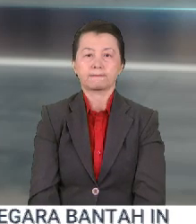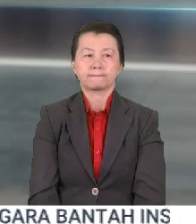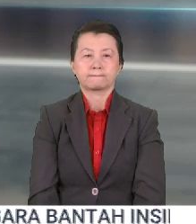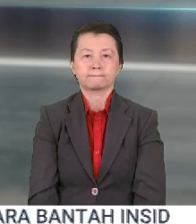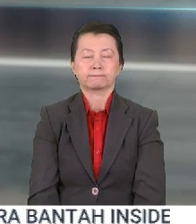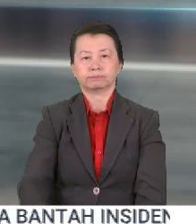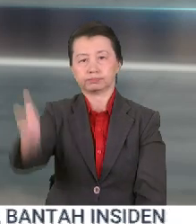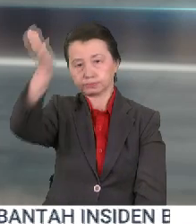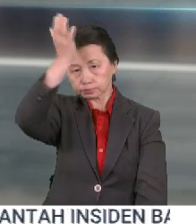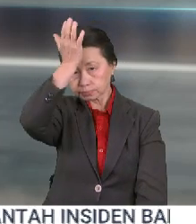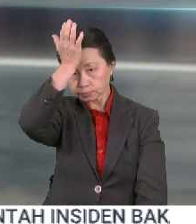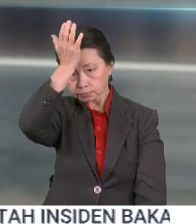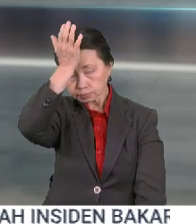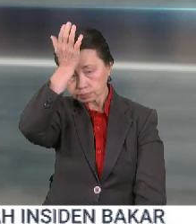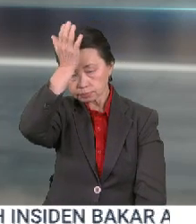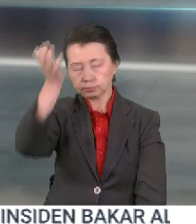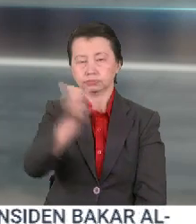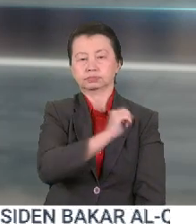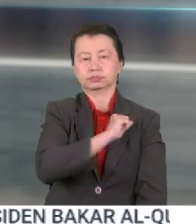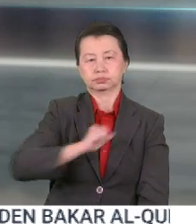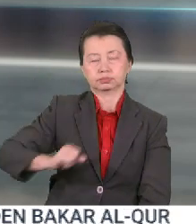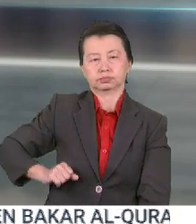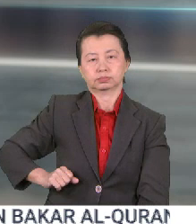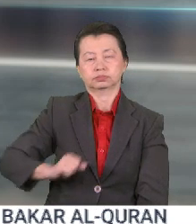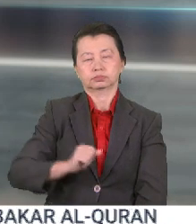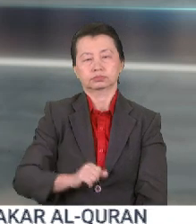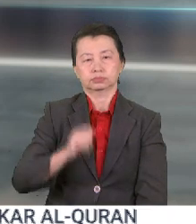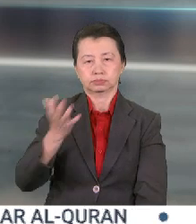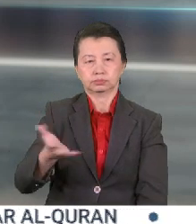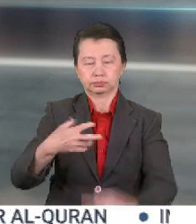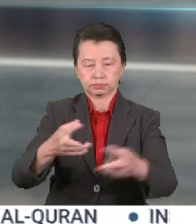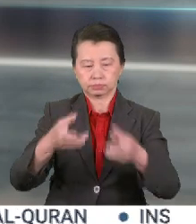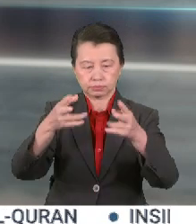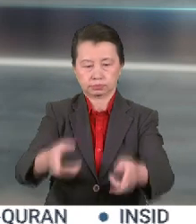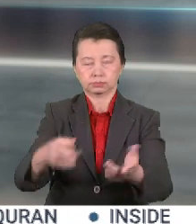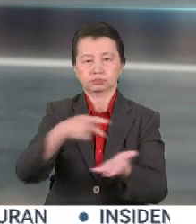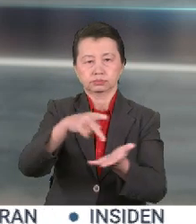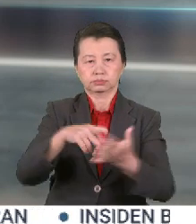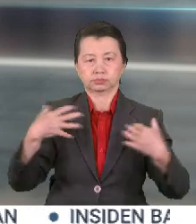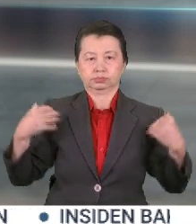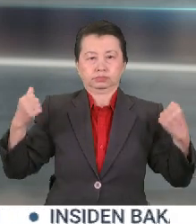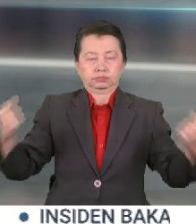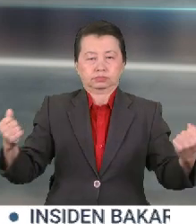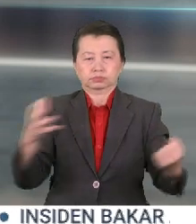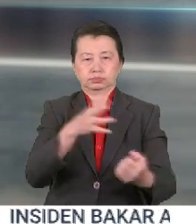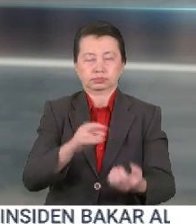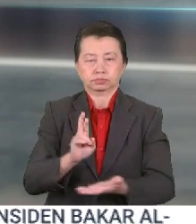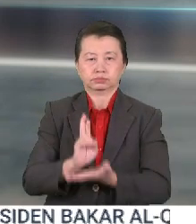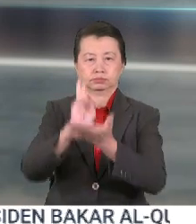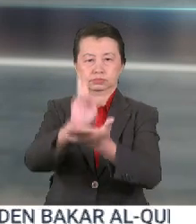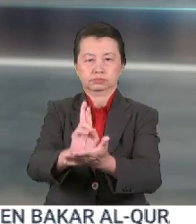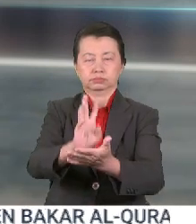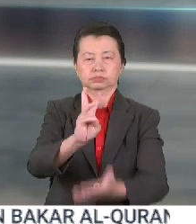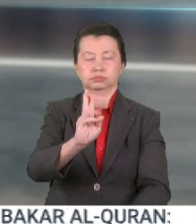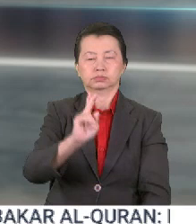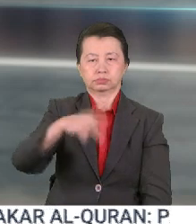Yang di-Pertuan Agong Al-Sultan Abdullah Riayatuddin Al-Mustafa Billah Shah berkenan merasmikan Pusat Kesihatan dan Rehabilitasi